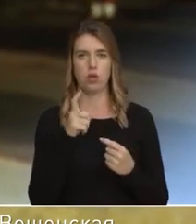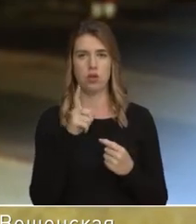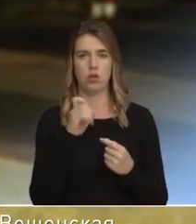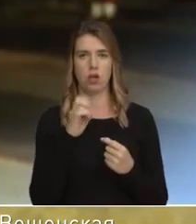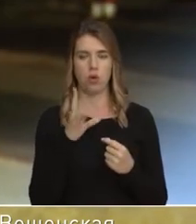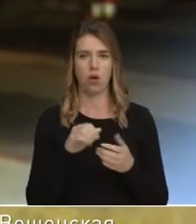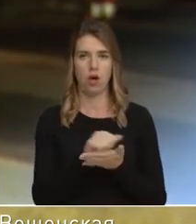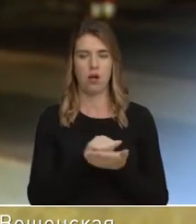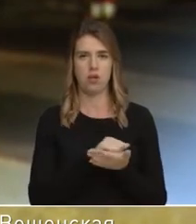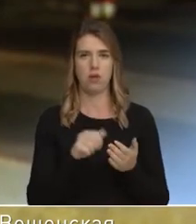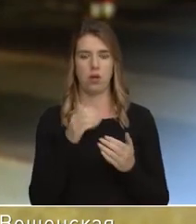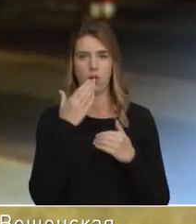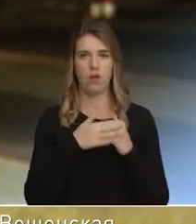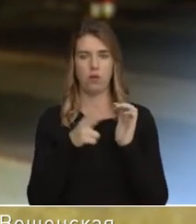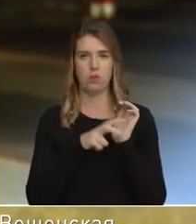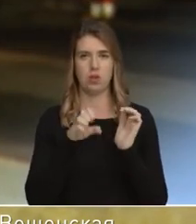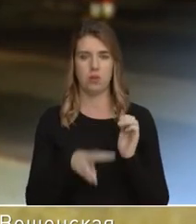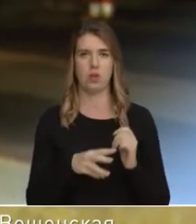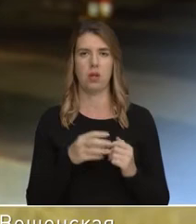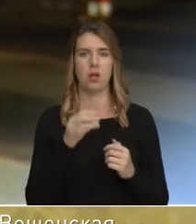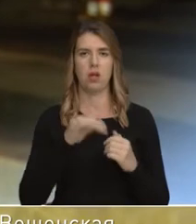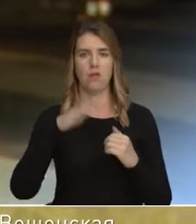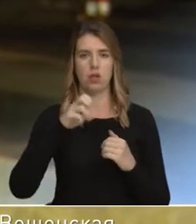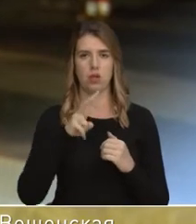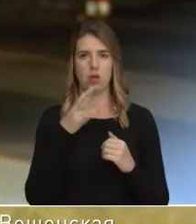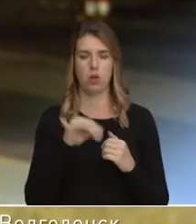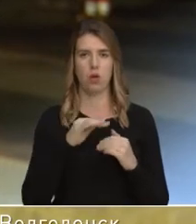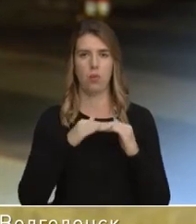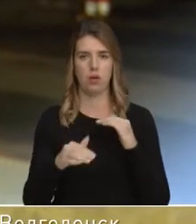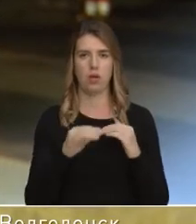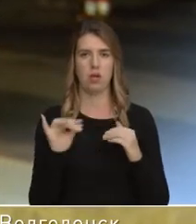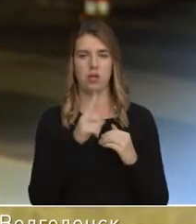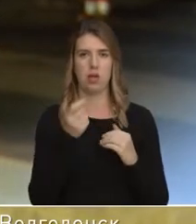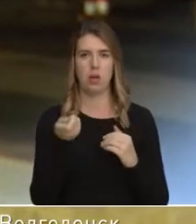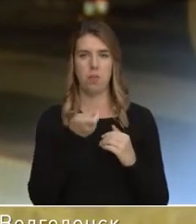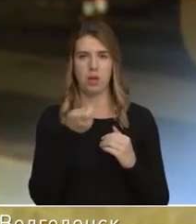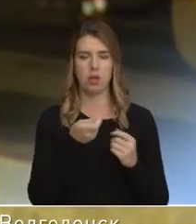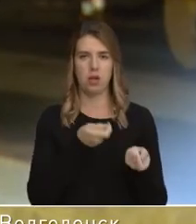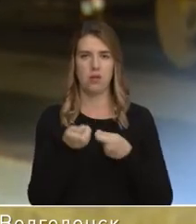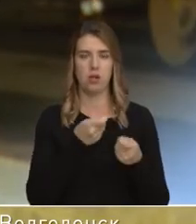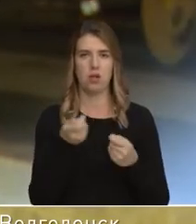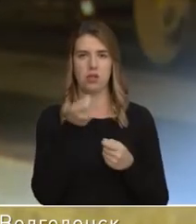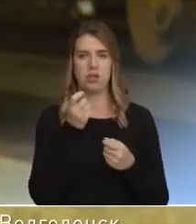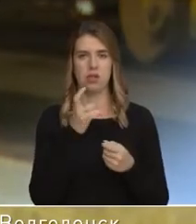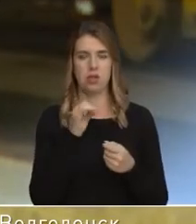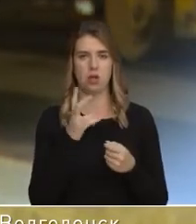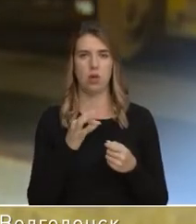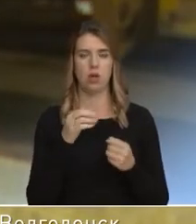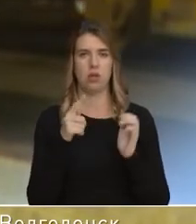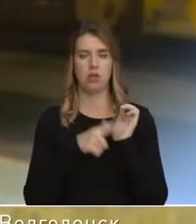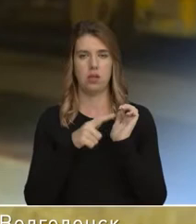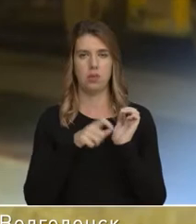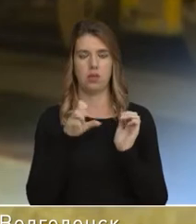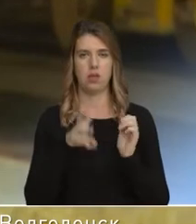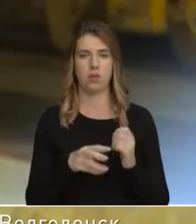крупнозернистого асфальтобетона толщиной 8 сантиметров и верхний слой покрытия из мелкозернистого плотного асфальтобетона